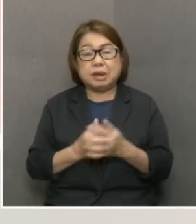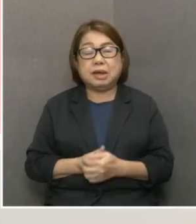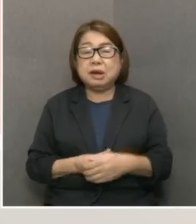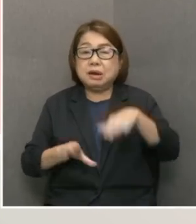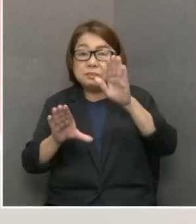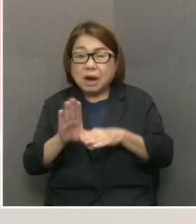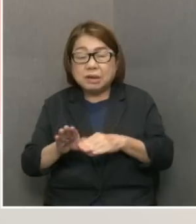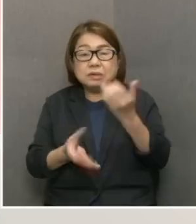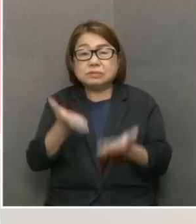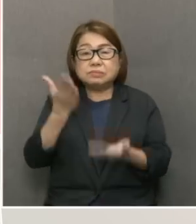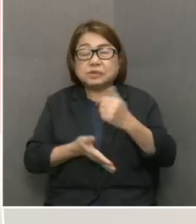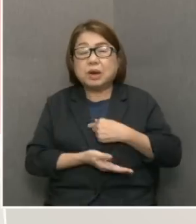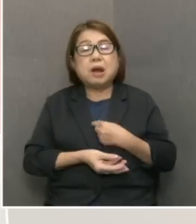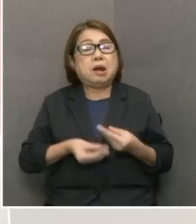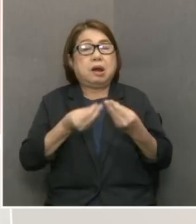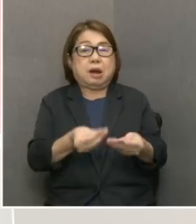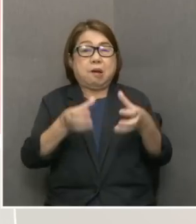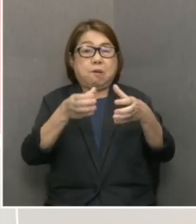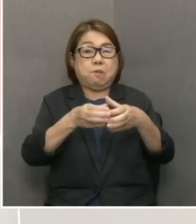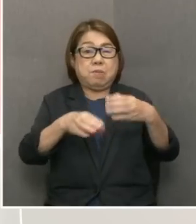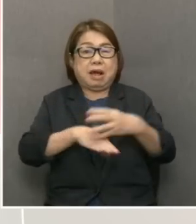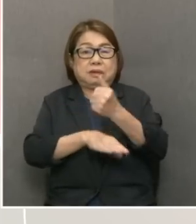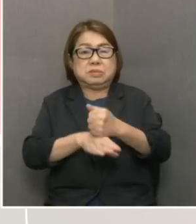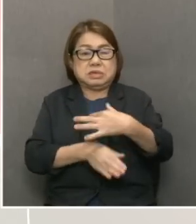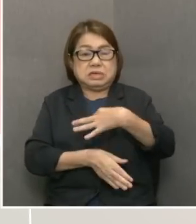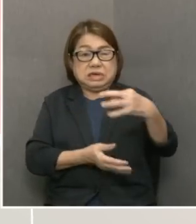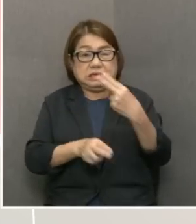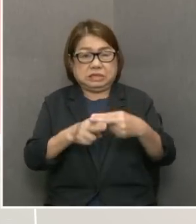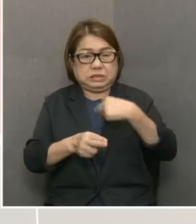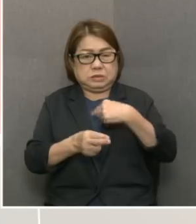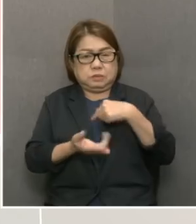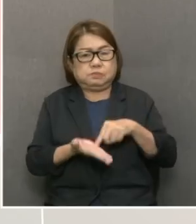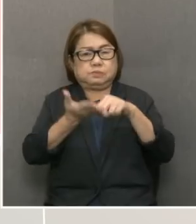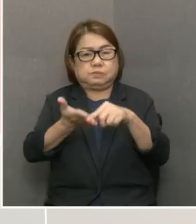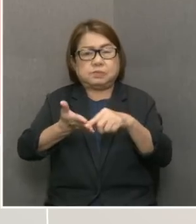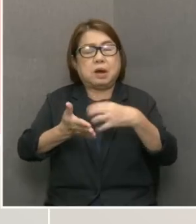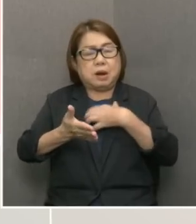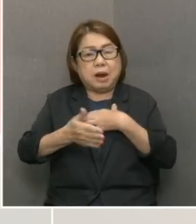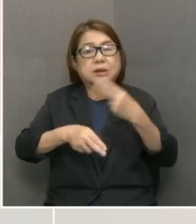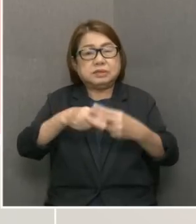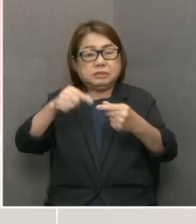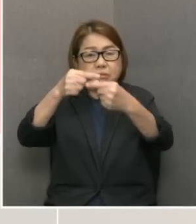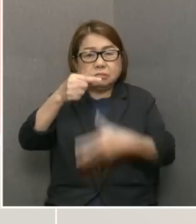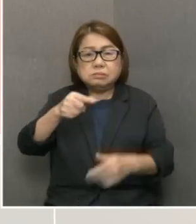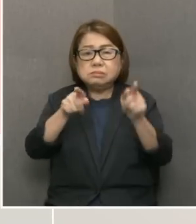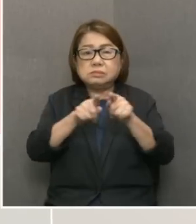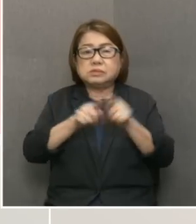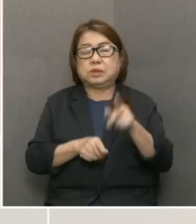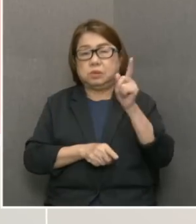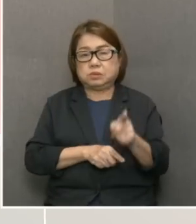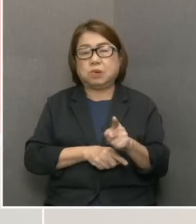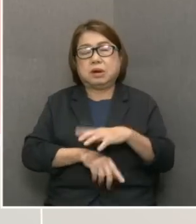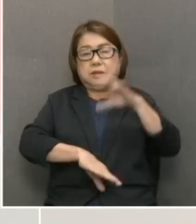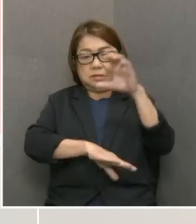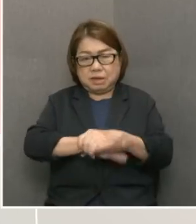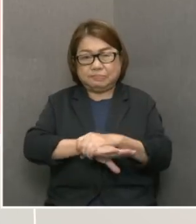ทำหนังสือยินยอมให้พรรคการเมืองเสนอรายชื่อเพื่อสมัครรับเลือกตั้งแบบบัญชีรายชื่อต้องระวังโทษจำคุกตั้ง